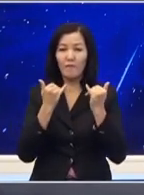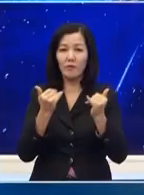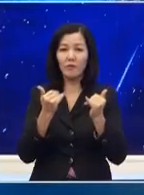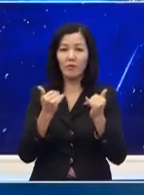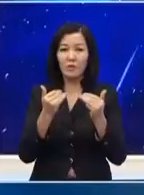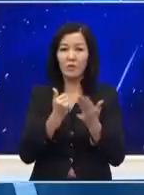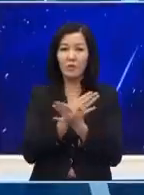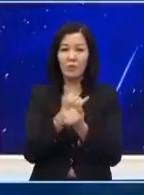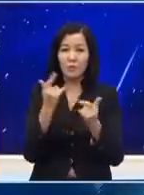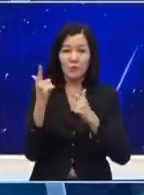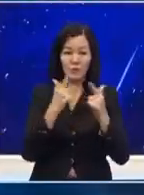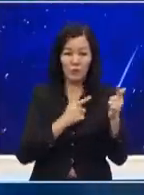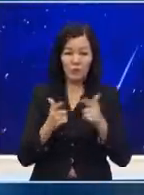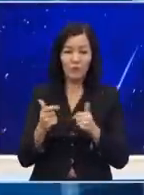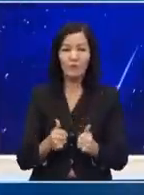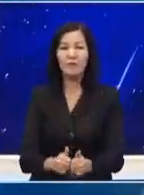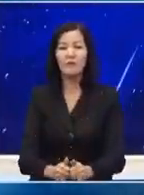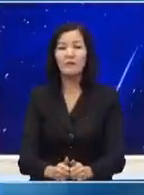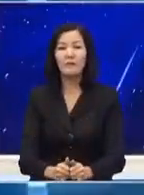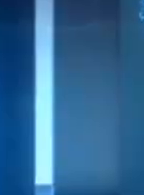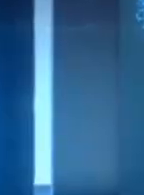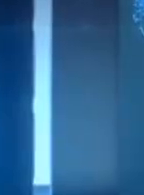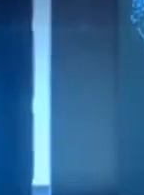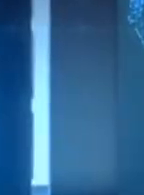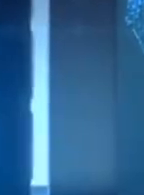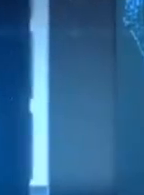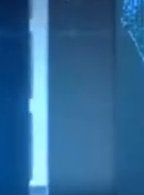руках. Гульназ Мустафа, Жайф Курманбаев, телеканал ЖТСУ.